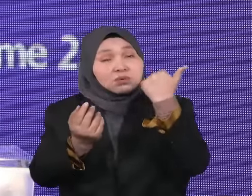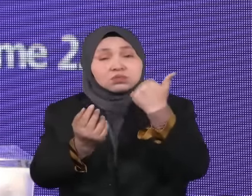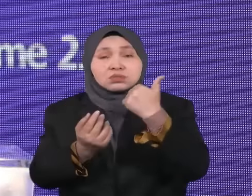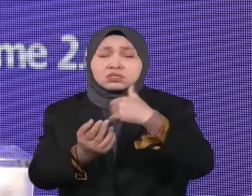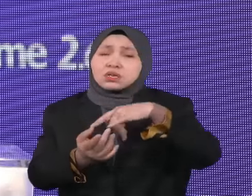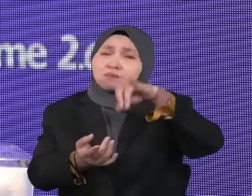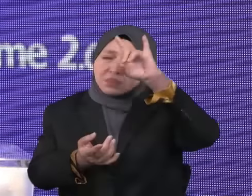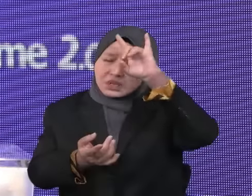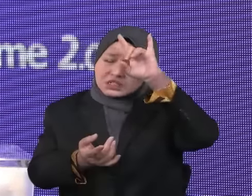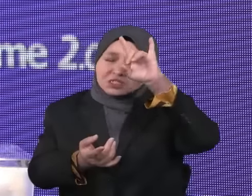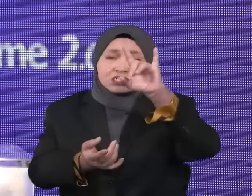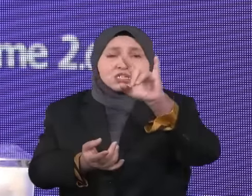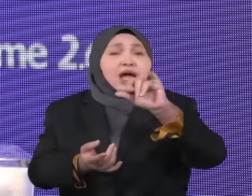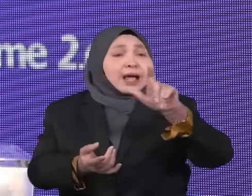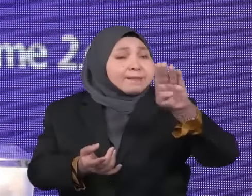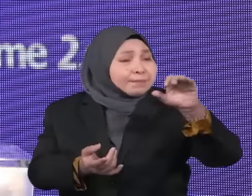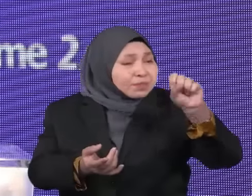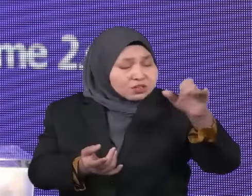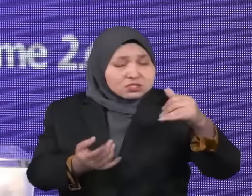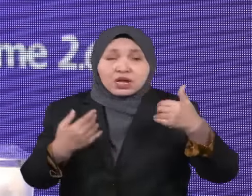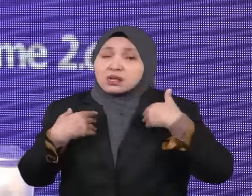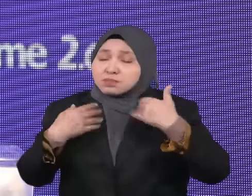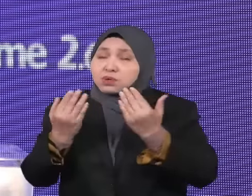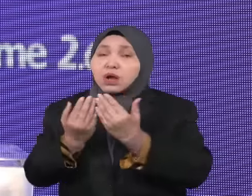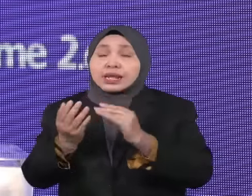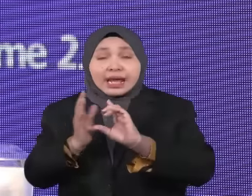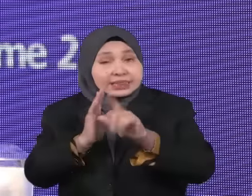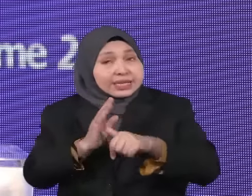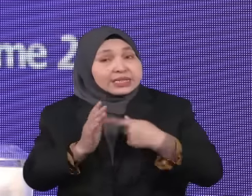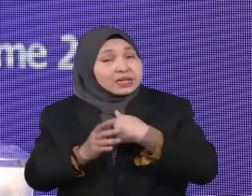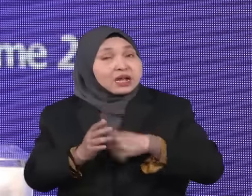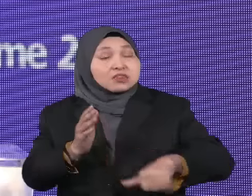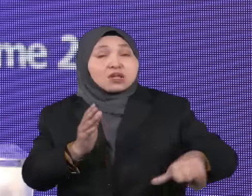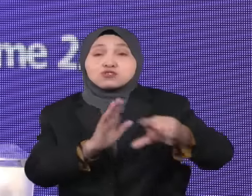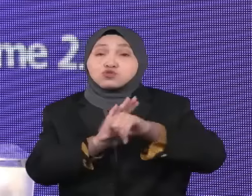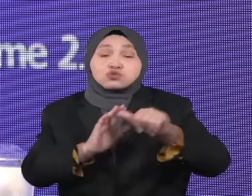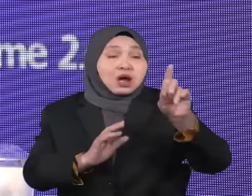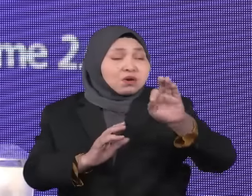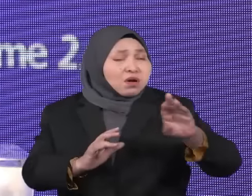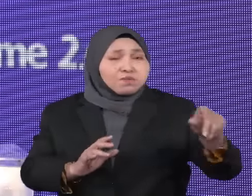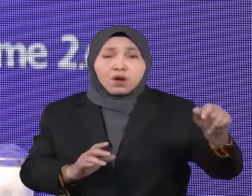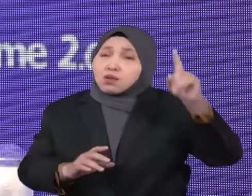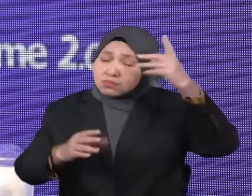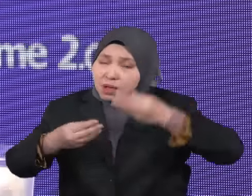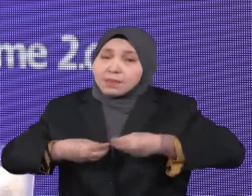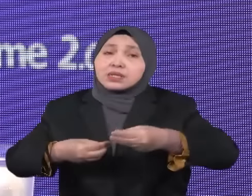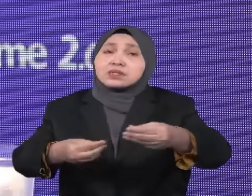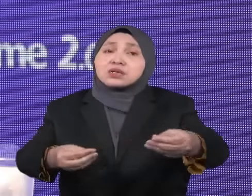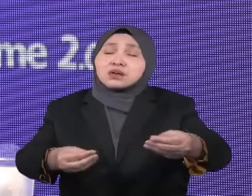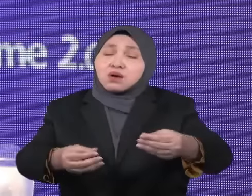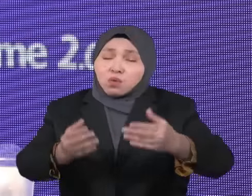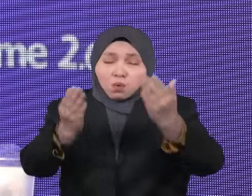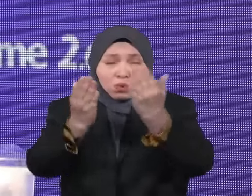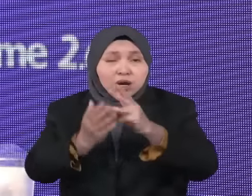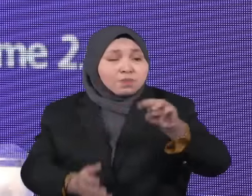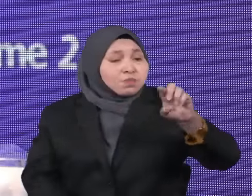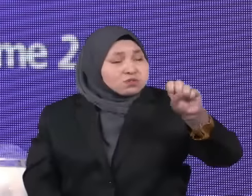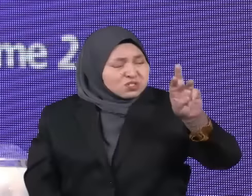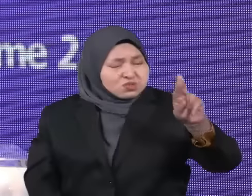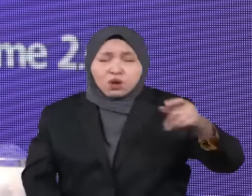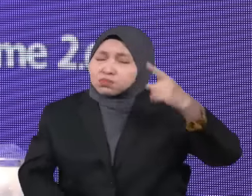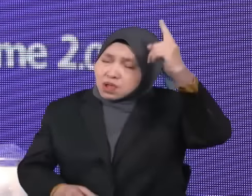pun ada berdoa Ustaz. Betul. Ya, dalam surah Al-A'raf yang kita akan baca nanti, iblis berdoa Allah kabulkan. Ya, orang musyrik berdoa